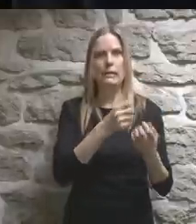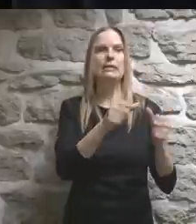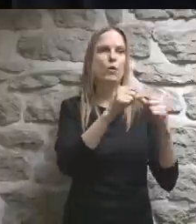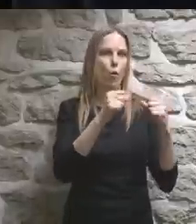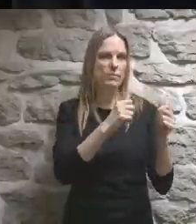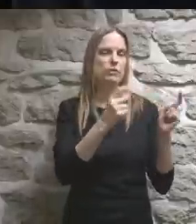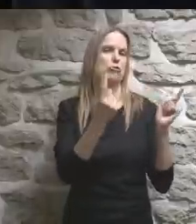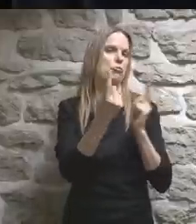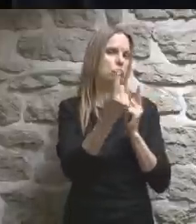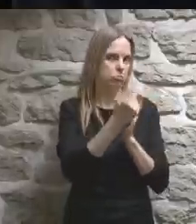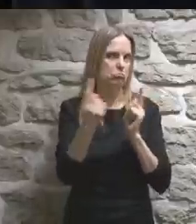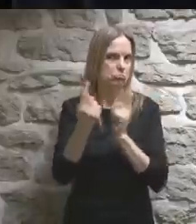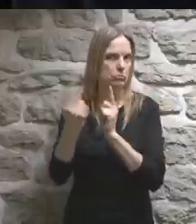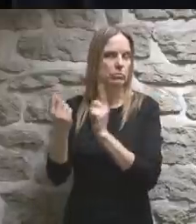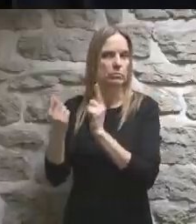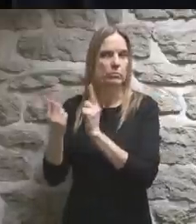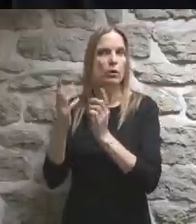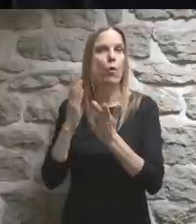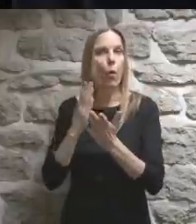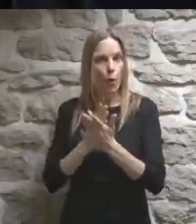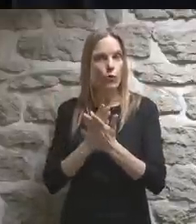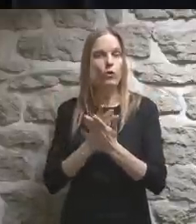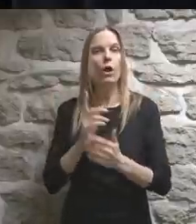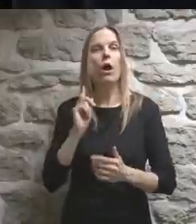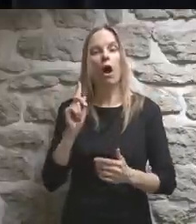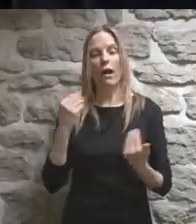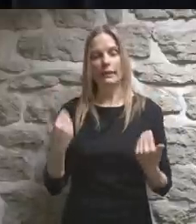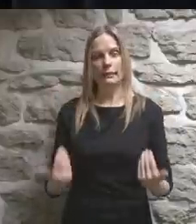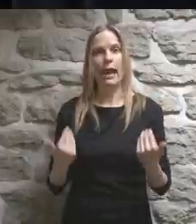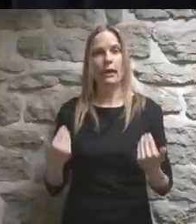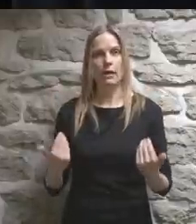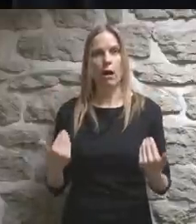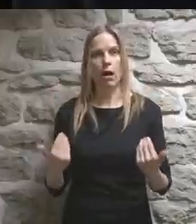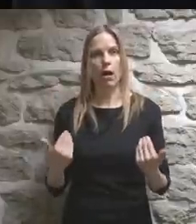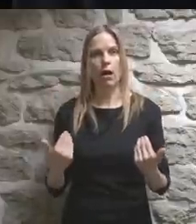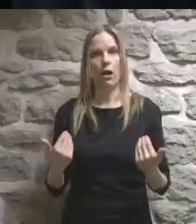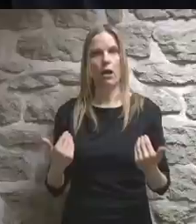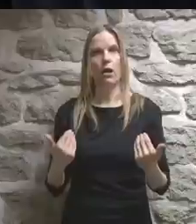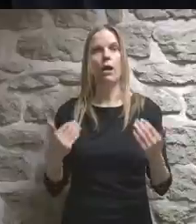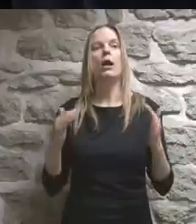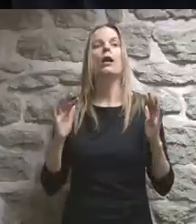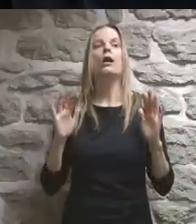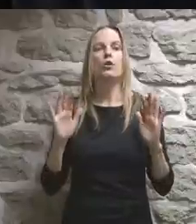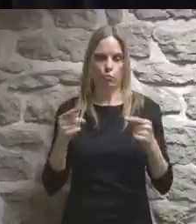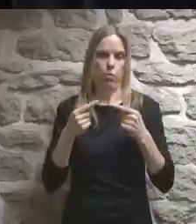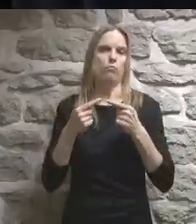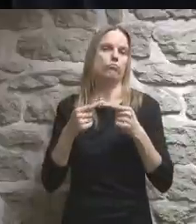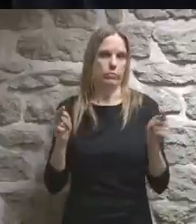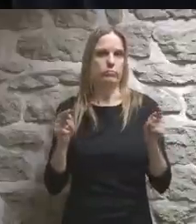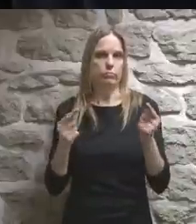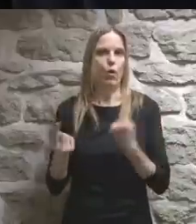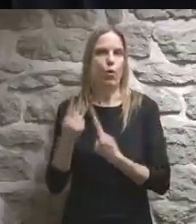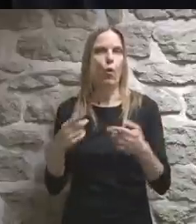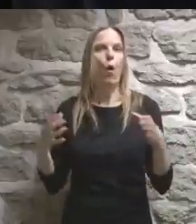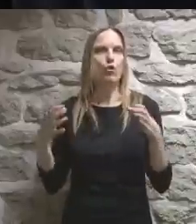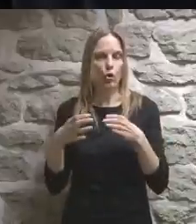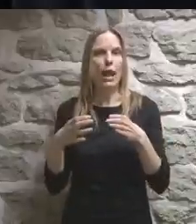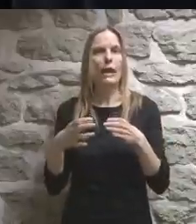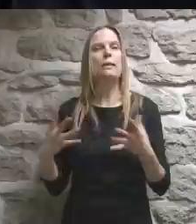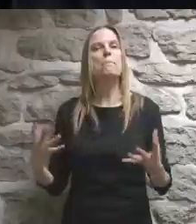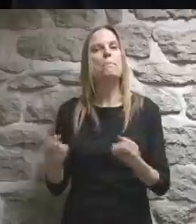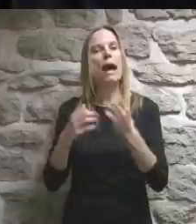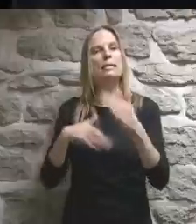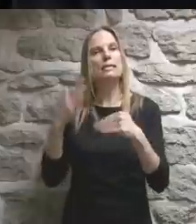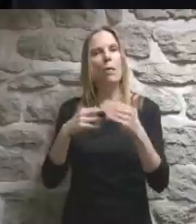mida siis päästekeskuste regioonide juhivad, aga täna on siis ka juba toimumas see, mida siis päästeameti peadirektor